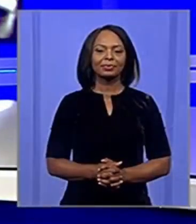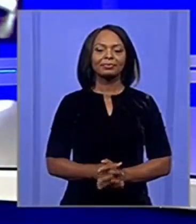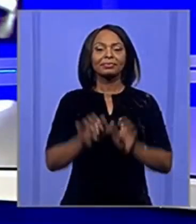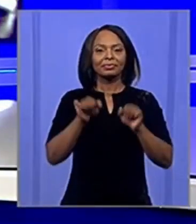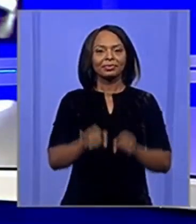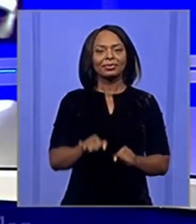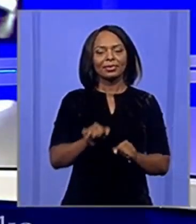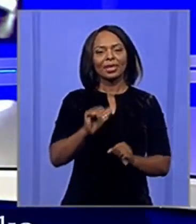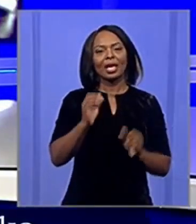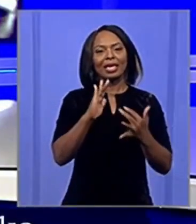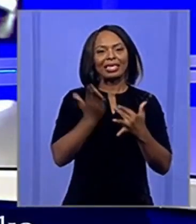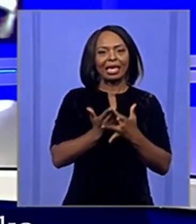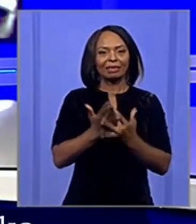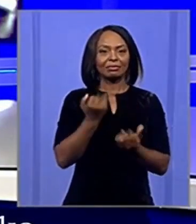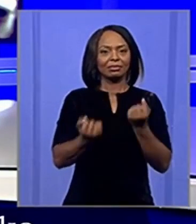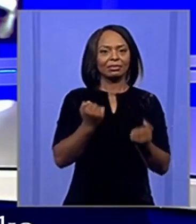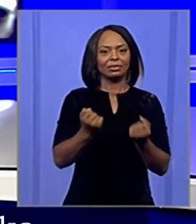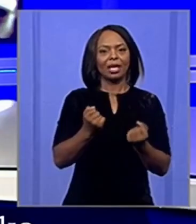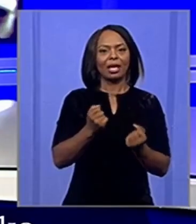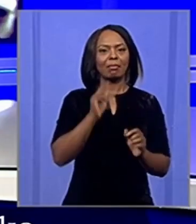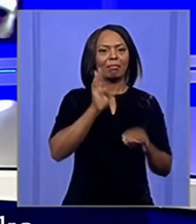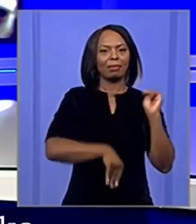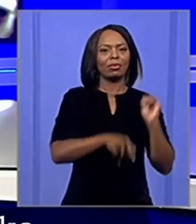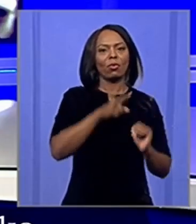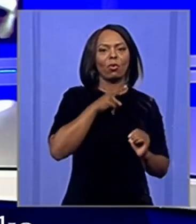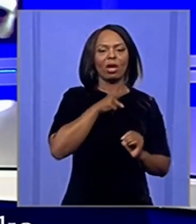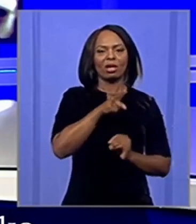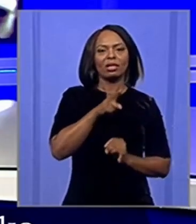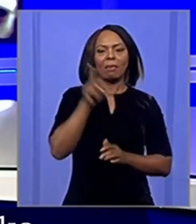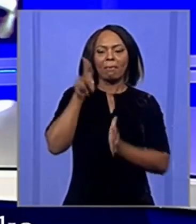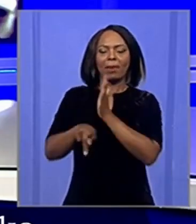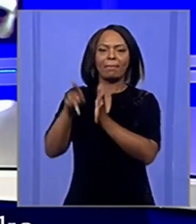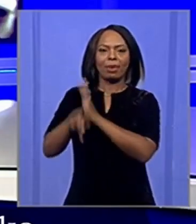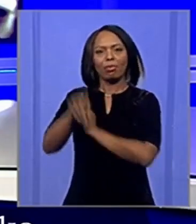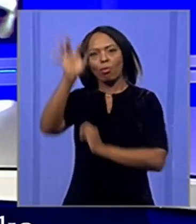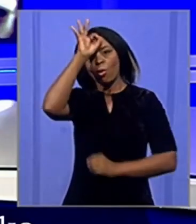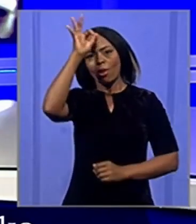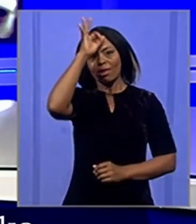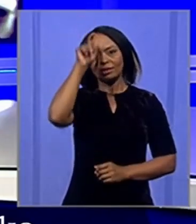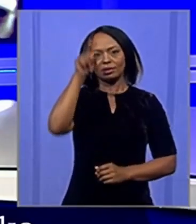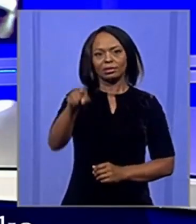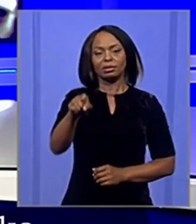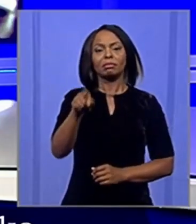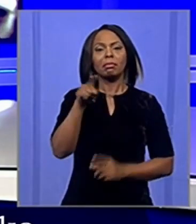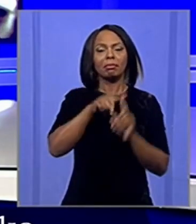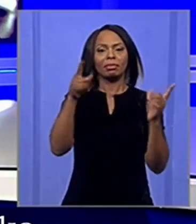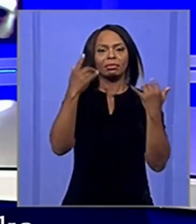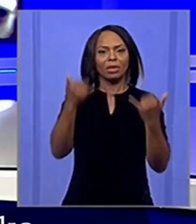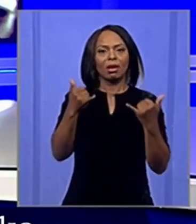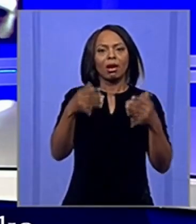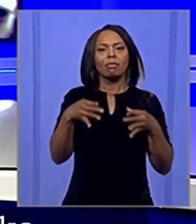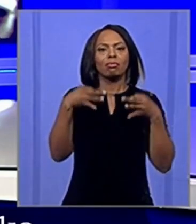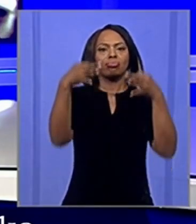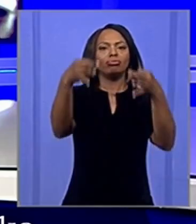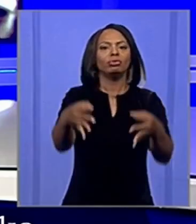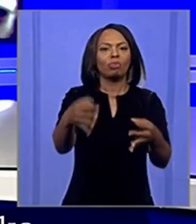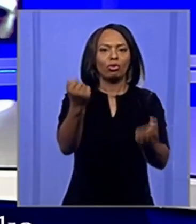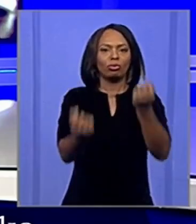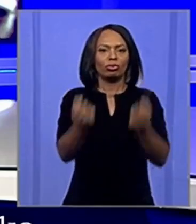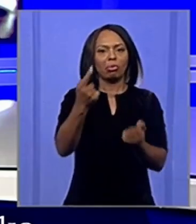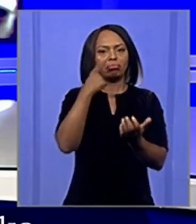Kgetsi ya monna yo a latofadiwang ka go bolaya mapodisa Flying Squad a le mabedi e buseditswe morago ka ntlha ya fa go sena phatla kwa bookelong